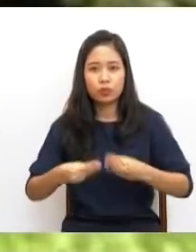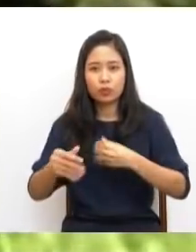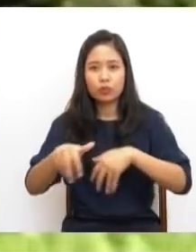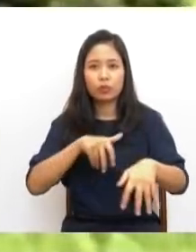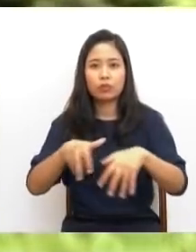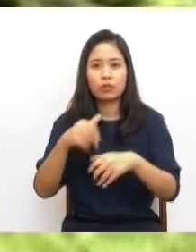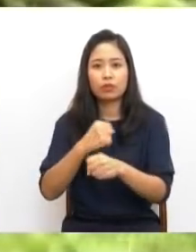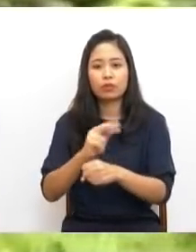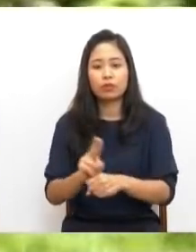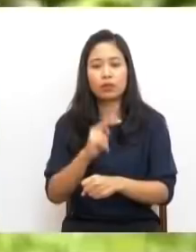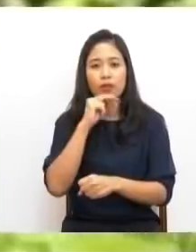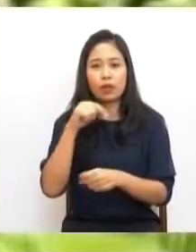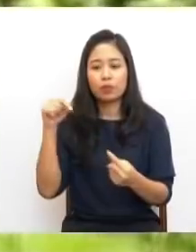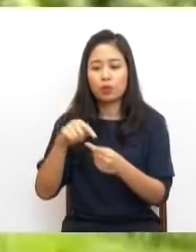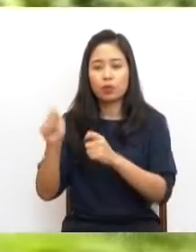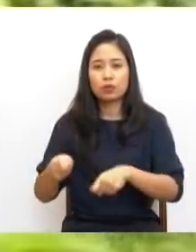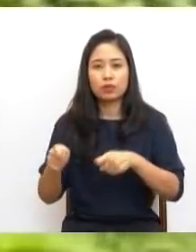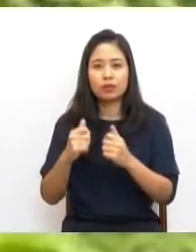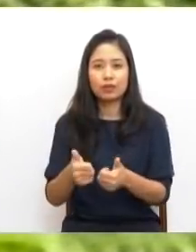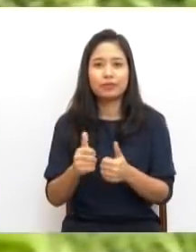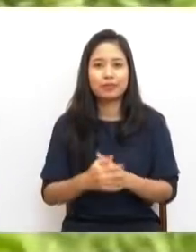ใช้น้ำเพื่อการเกษตรอย่างพอเพียง